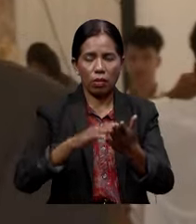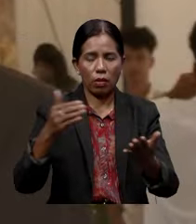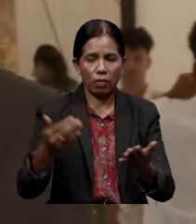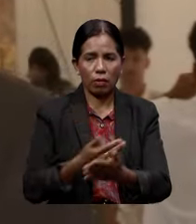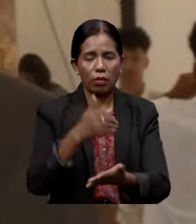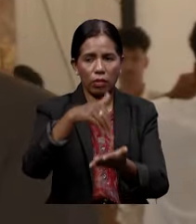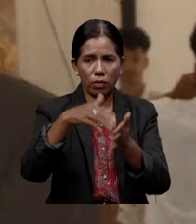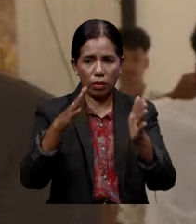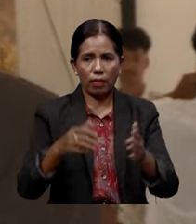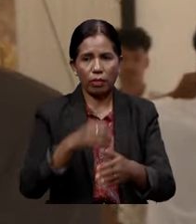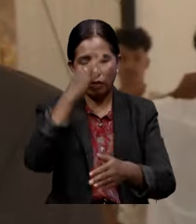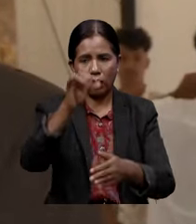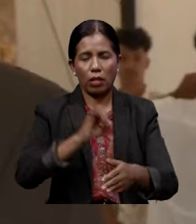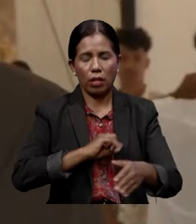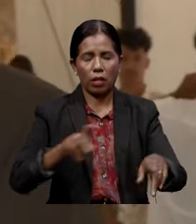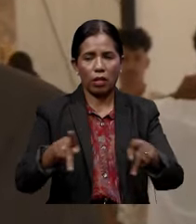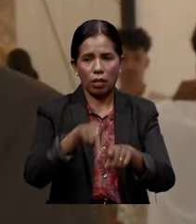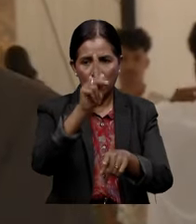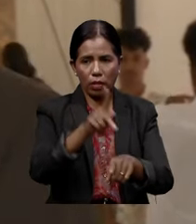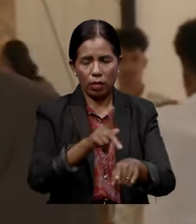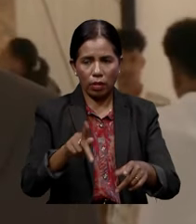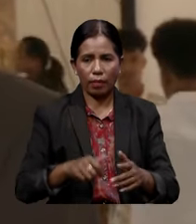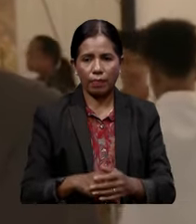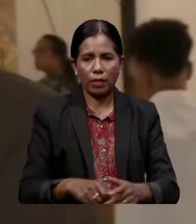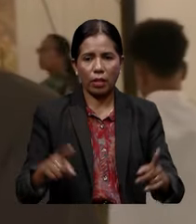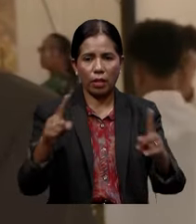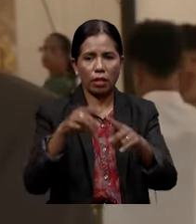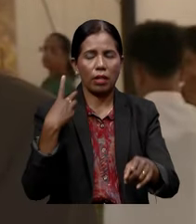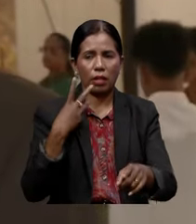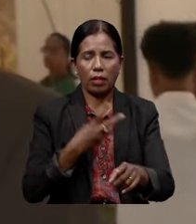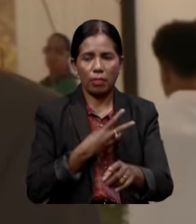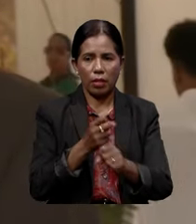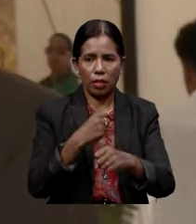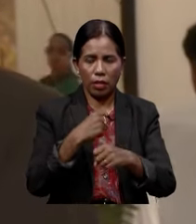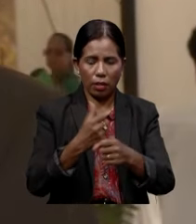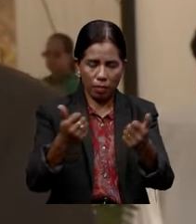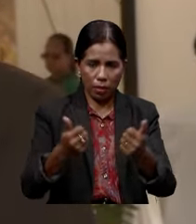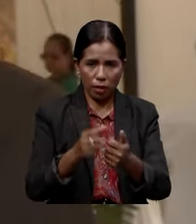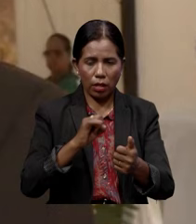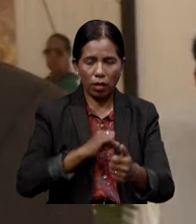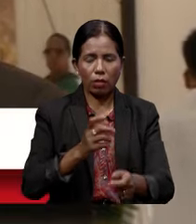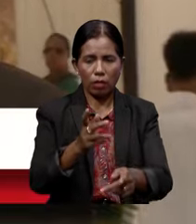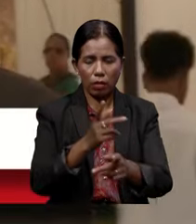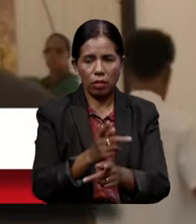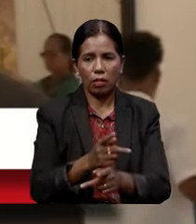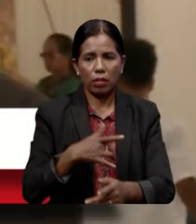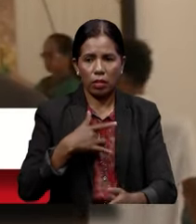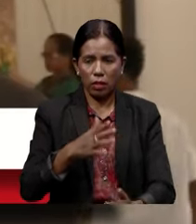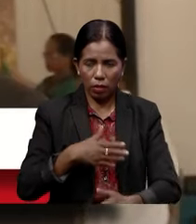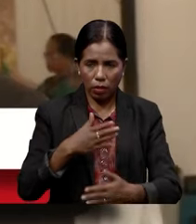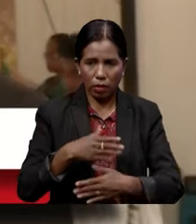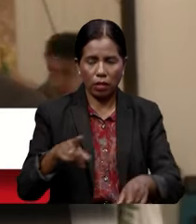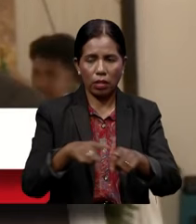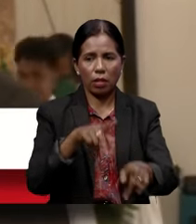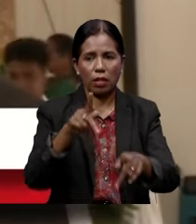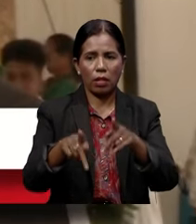pa pa hoy no dar house ran catholic parte ba mi hal dia atmi au cuida tamba no dar am